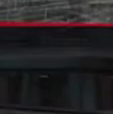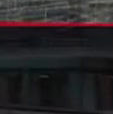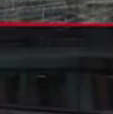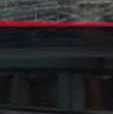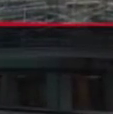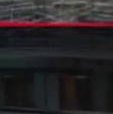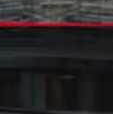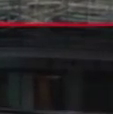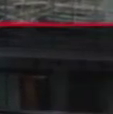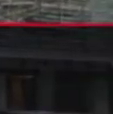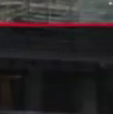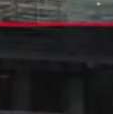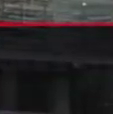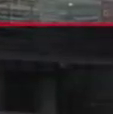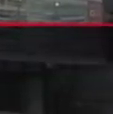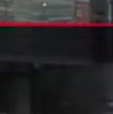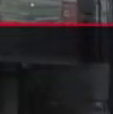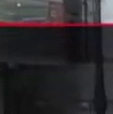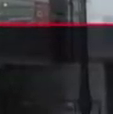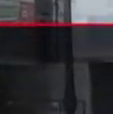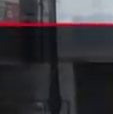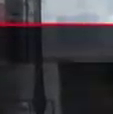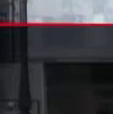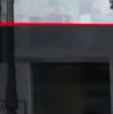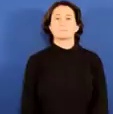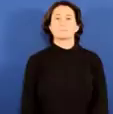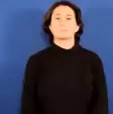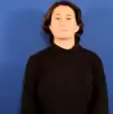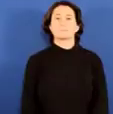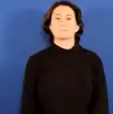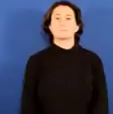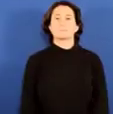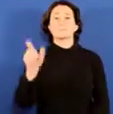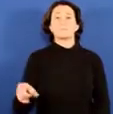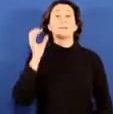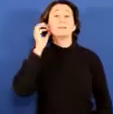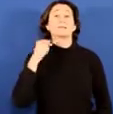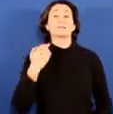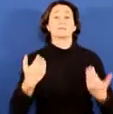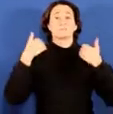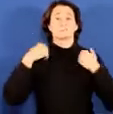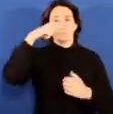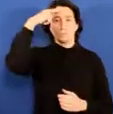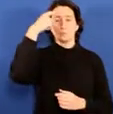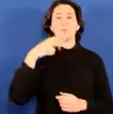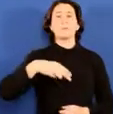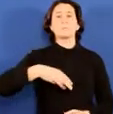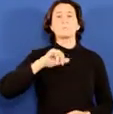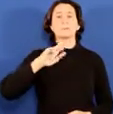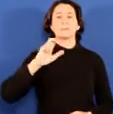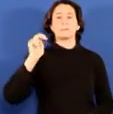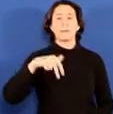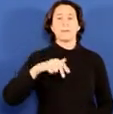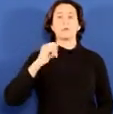Miren Josune Aristondo Kulturako Foru Diputatuak liburutekia, literaturari eta teknologia berriei buruzko jardunaldiak aurkeztu ditu.